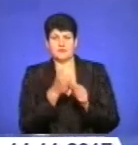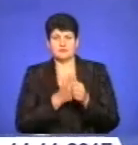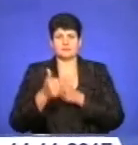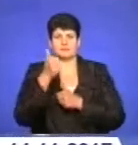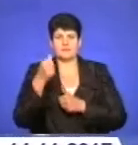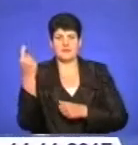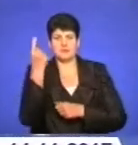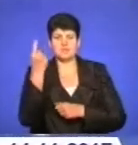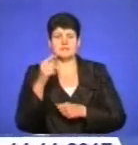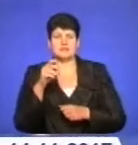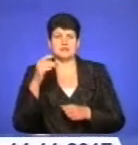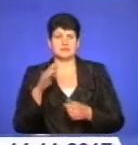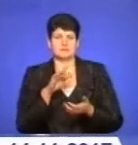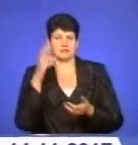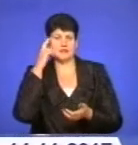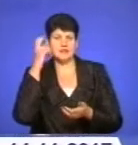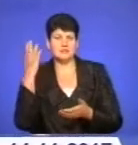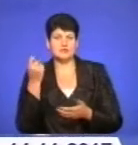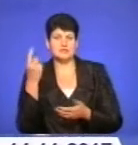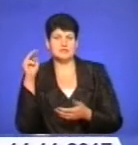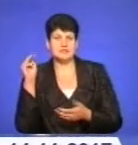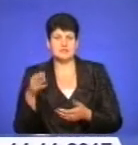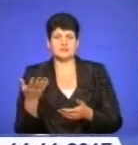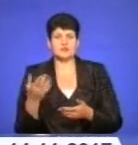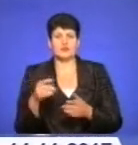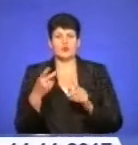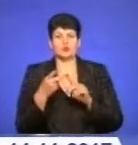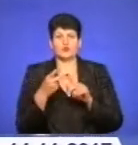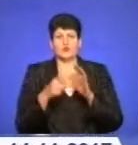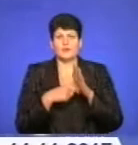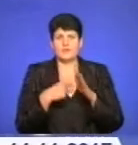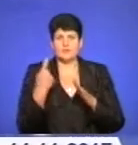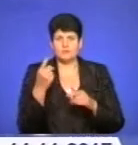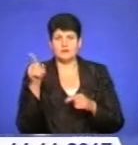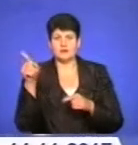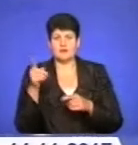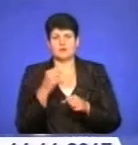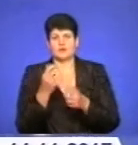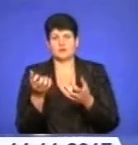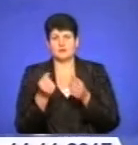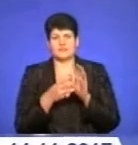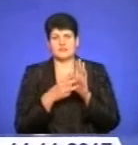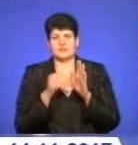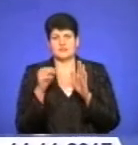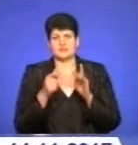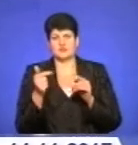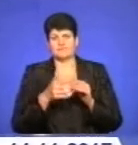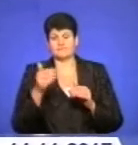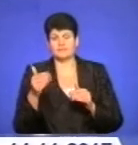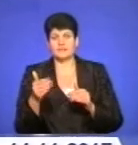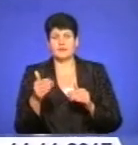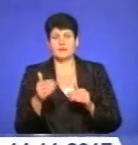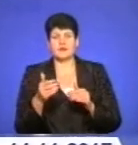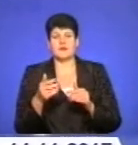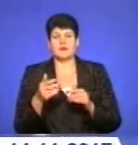– 11,5 тисяч. На другому місці – Донецька область. Там у середньому робітники отримують понад 8 тисяч гривень. Замикає